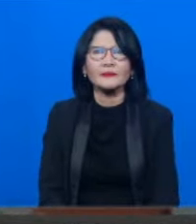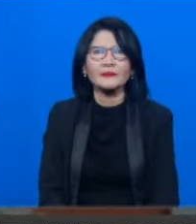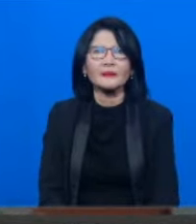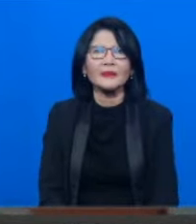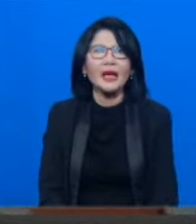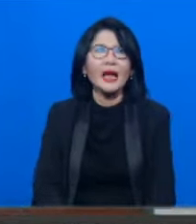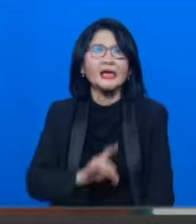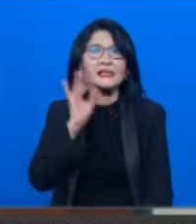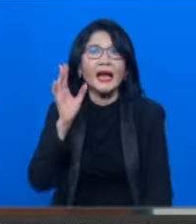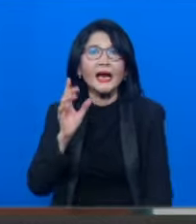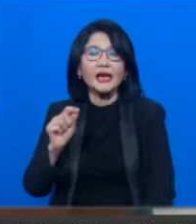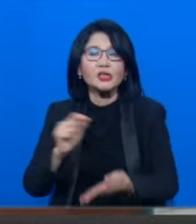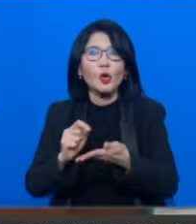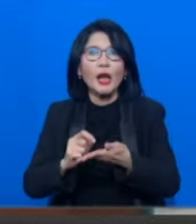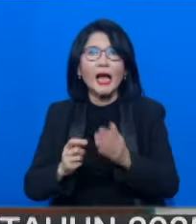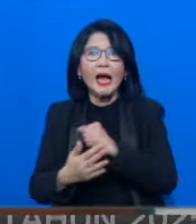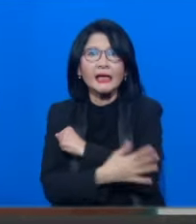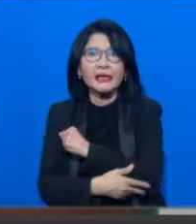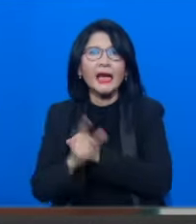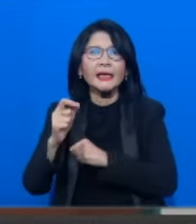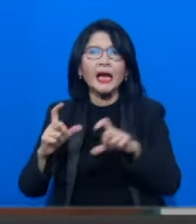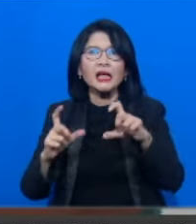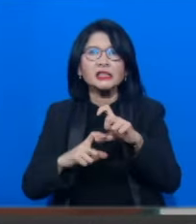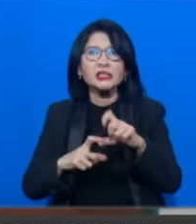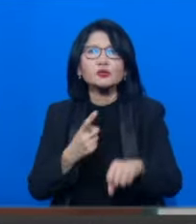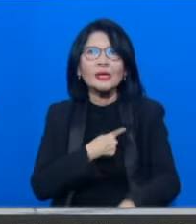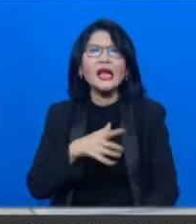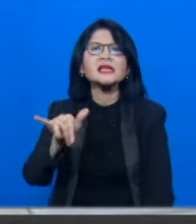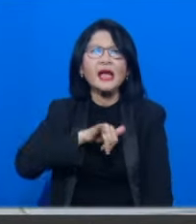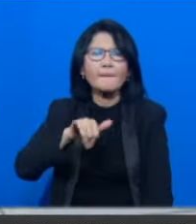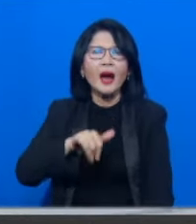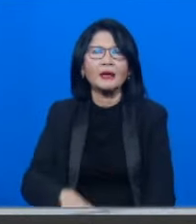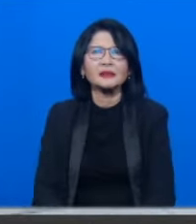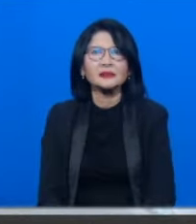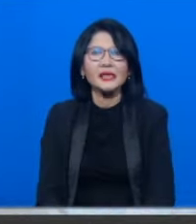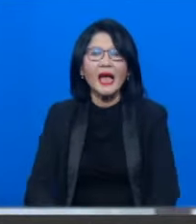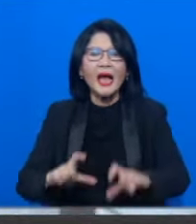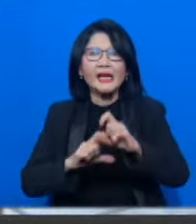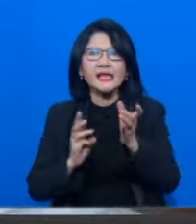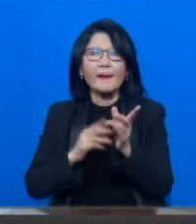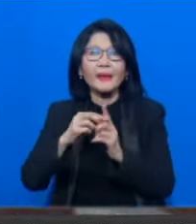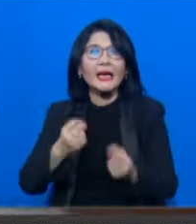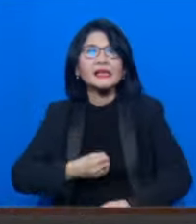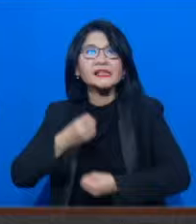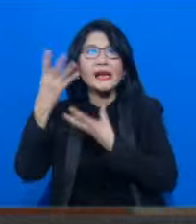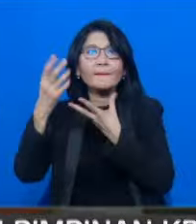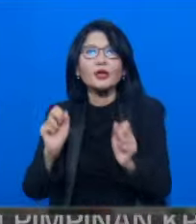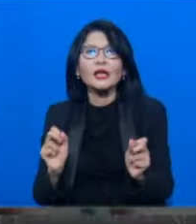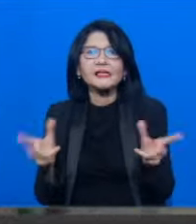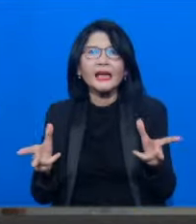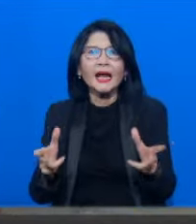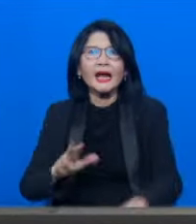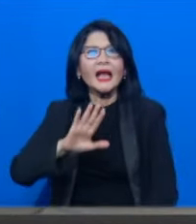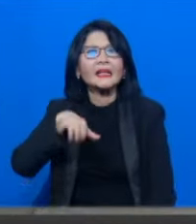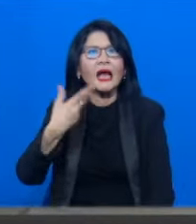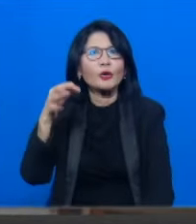Tidak hanya sekolah negeri, sekolah swasta juga ada yang mengalami nasib serupa. Sebuah SMP Islam swasta di Kota Serang, Banten pada tahun